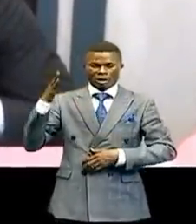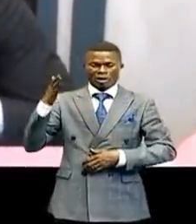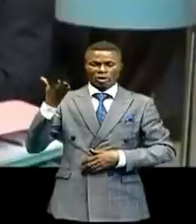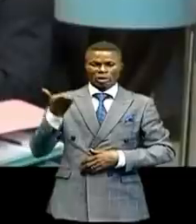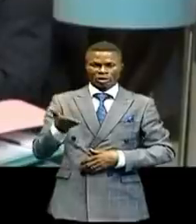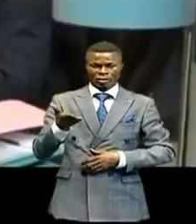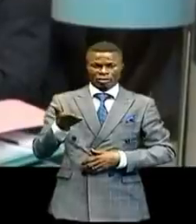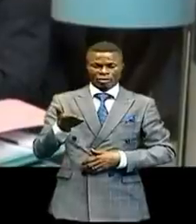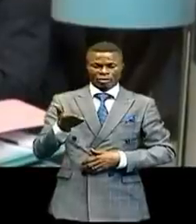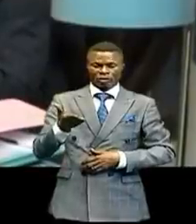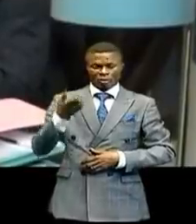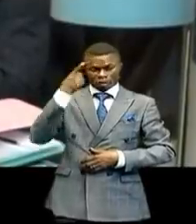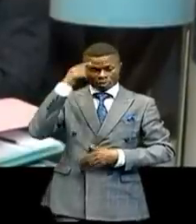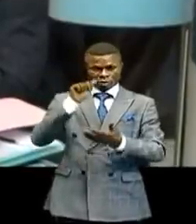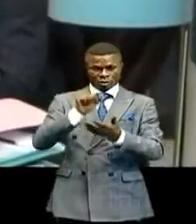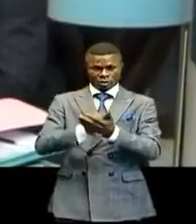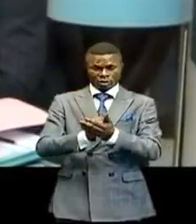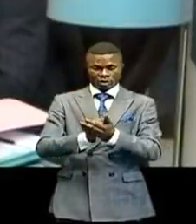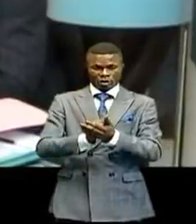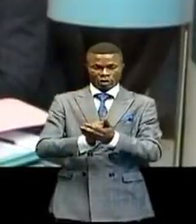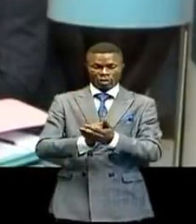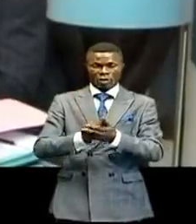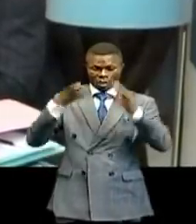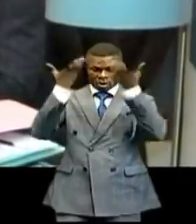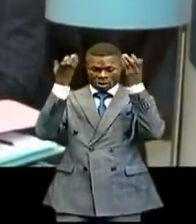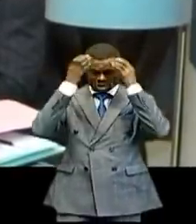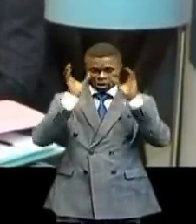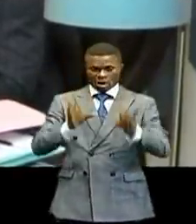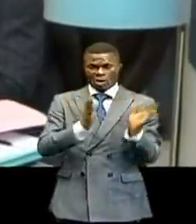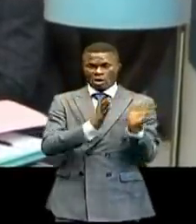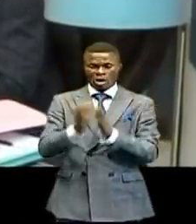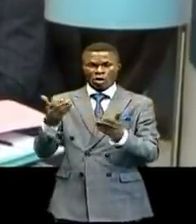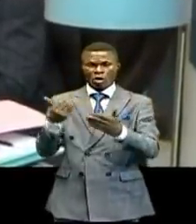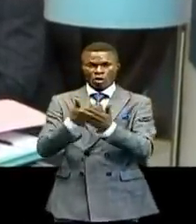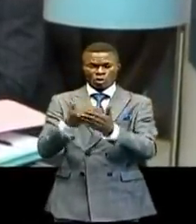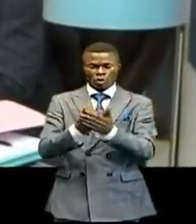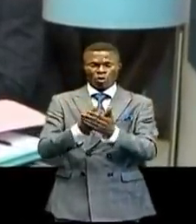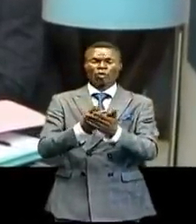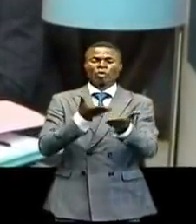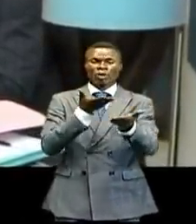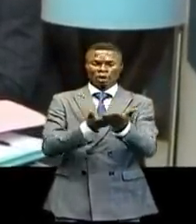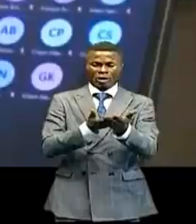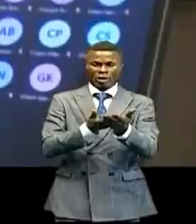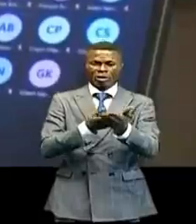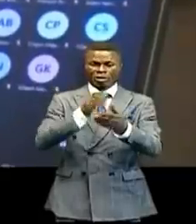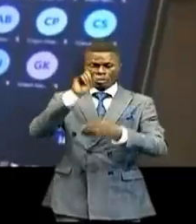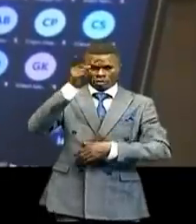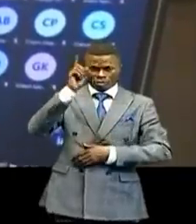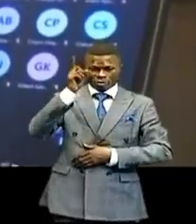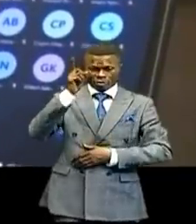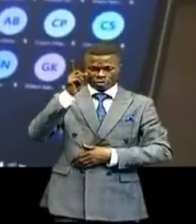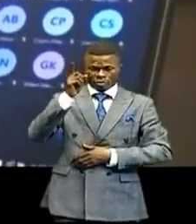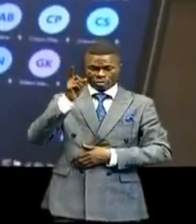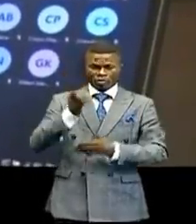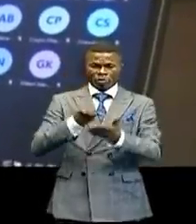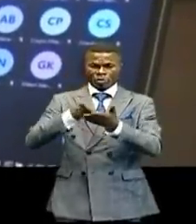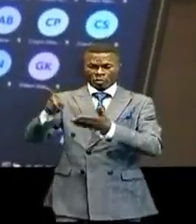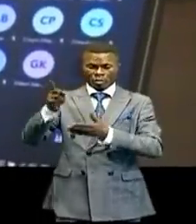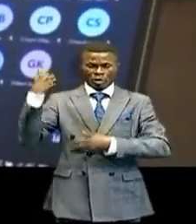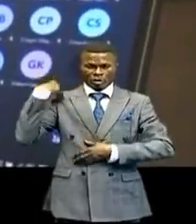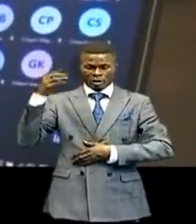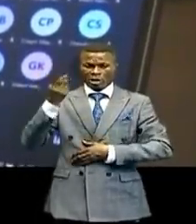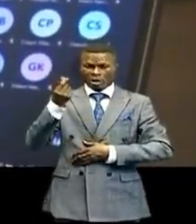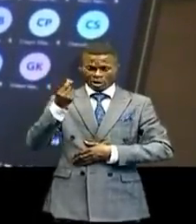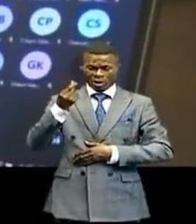l'État. En somme, la Convention prévoit des innovations ci-après. 1. Le versement par l'État du